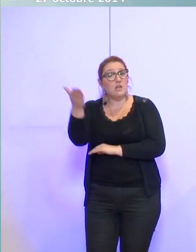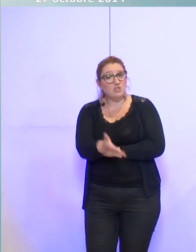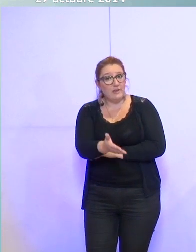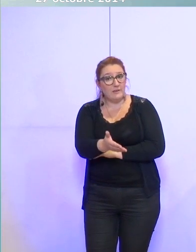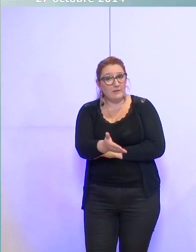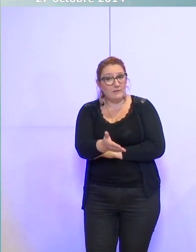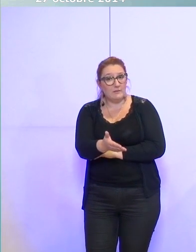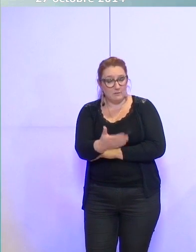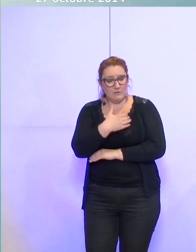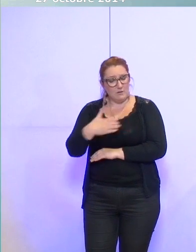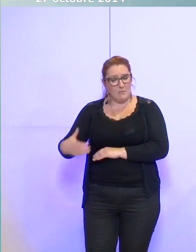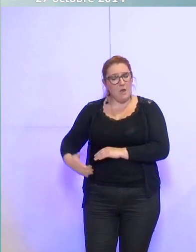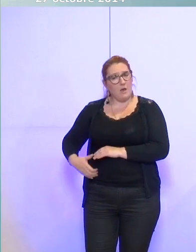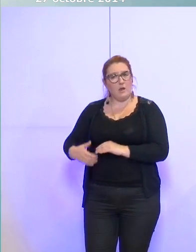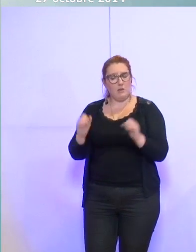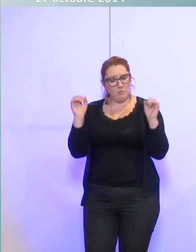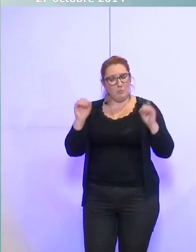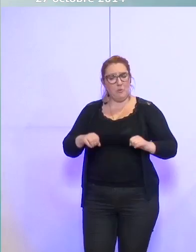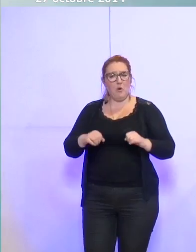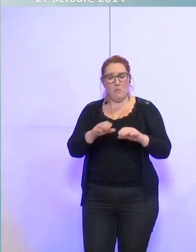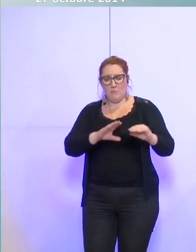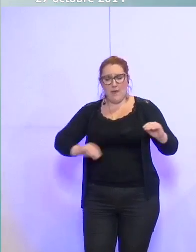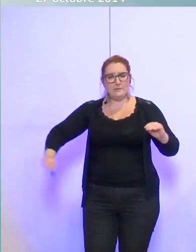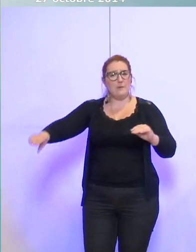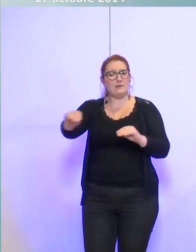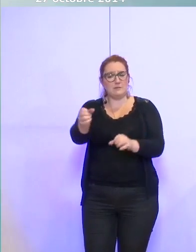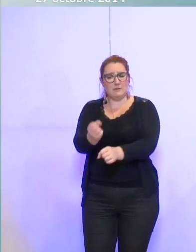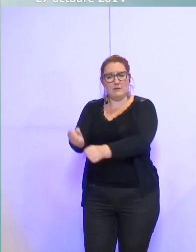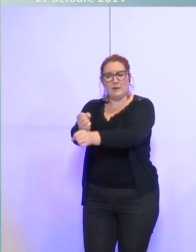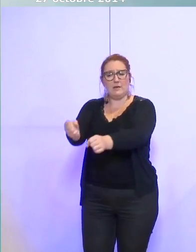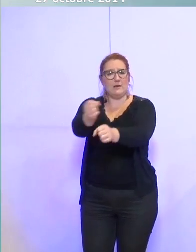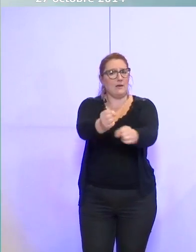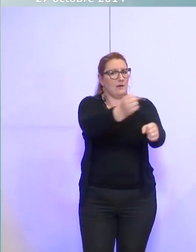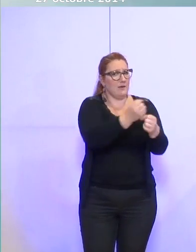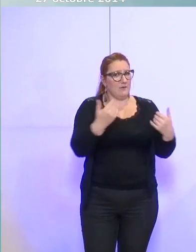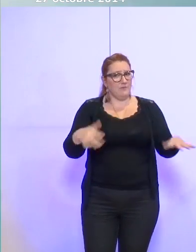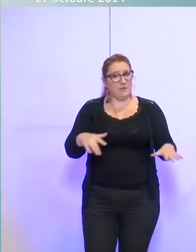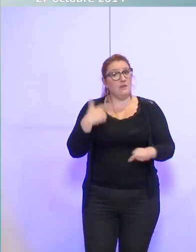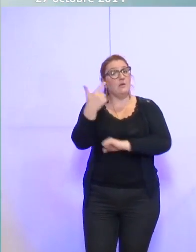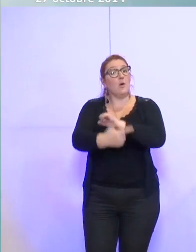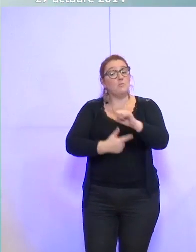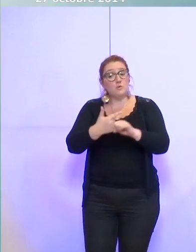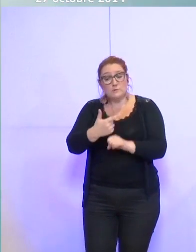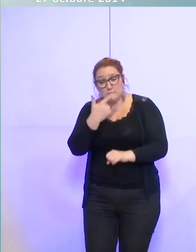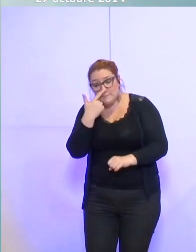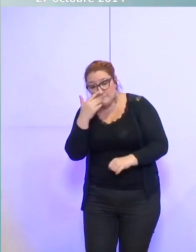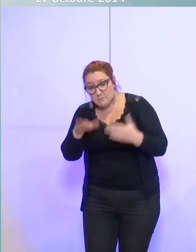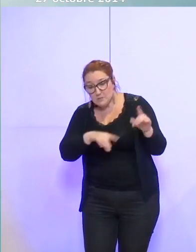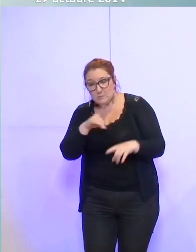de supprimer les espaces créés au bout d'une période qui a été mentionnée par de 2 ans, qui a été mentionnée par Mme Lheureux.